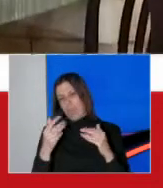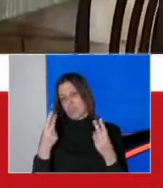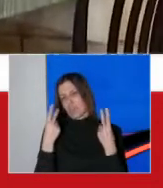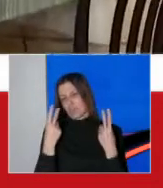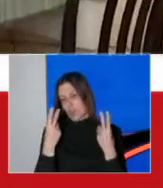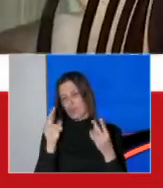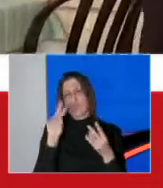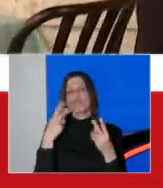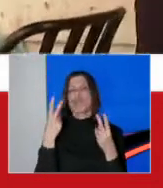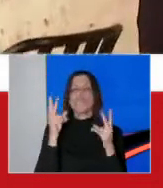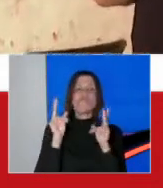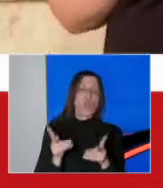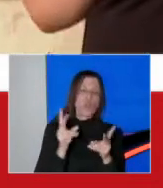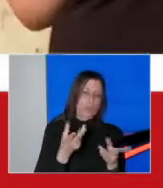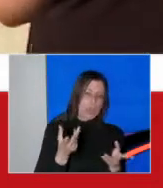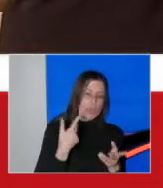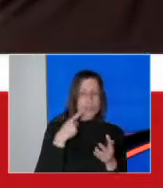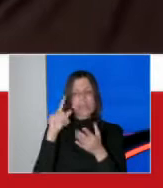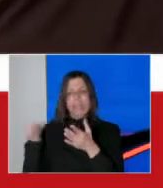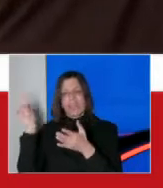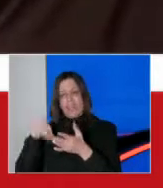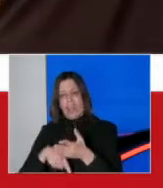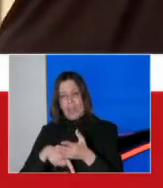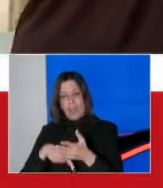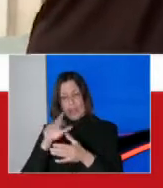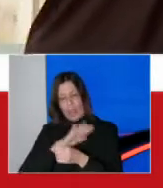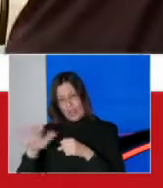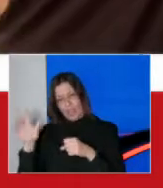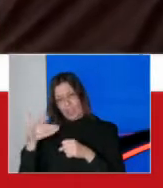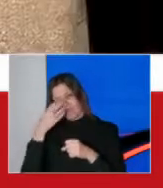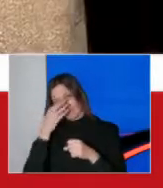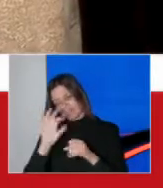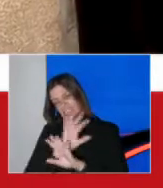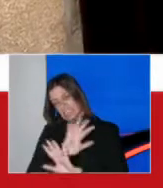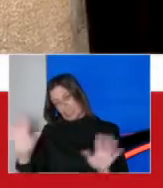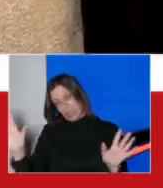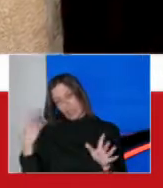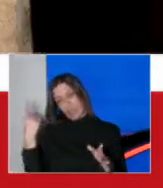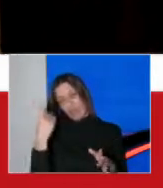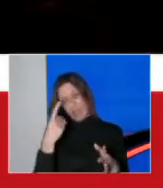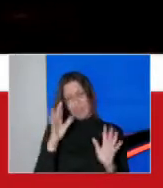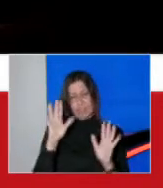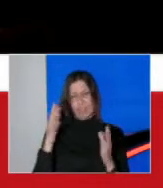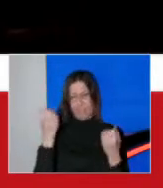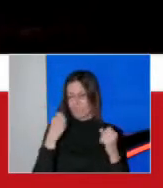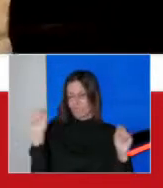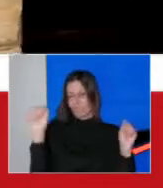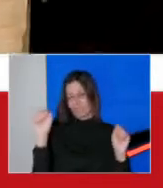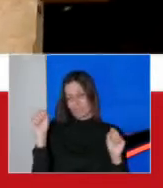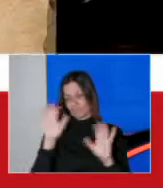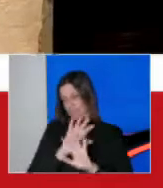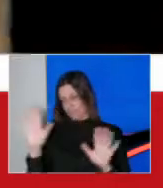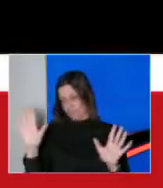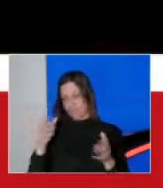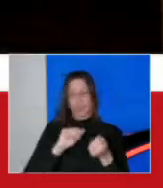עכשיו יש שתי אופציות. אחת, לבוא ולהגיד, בוא נבטל אותו לגמרי, ונעזוב איש איש לנפשו, נרד מכל הנושא. והשני,